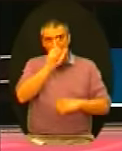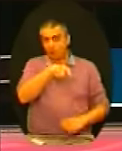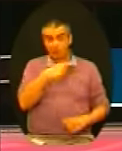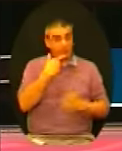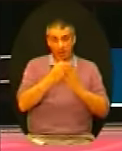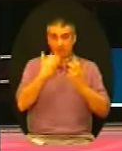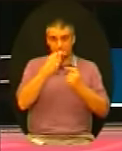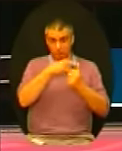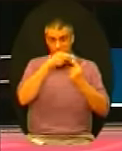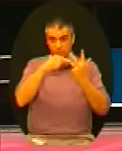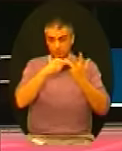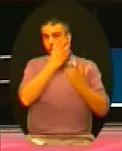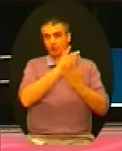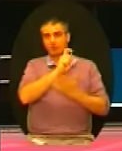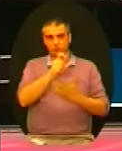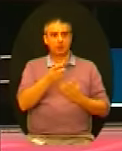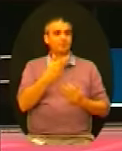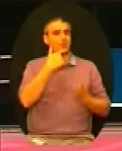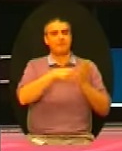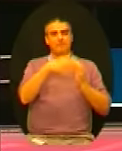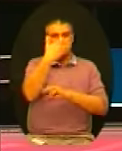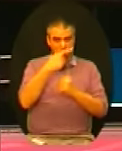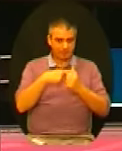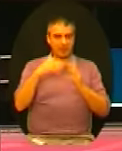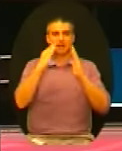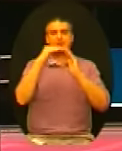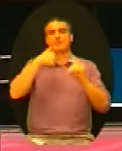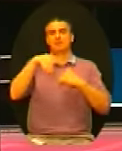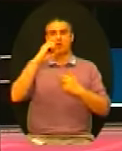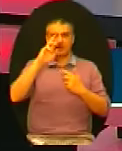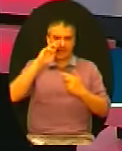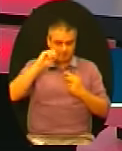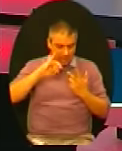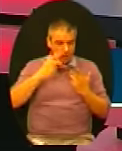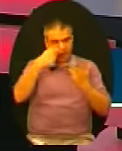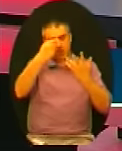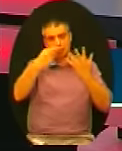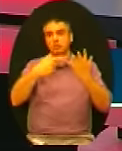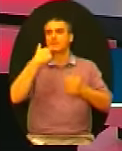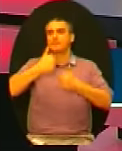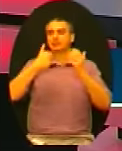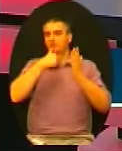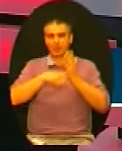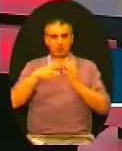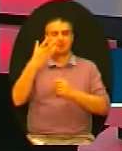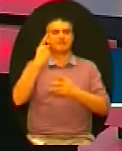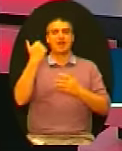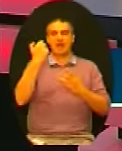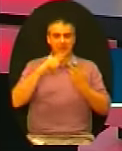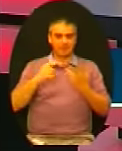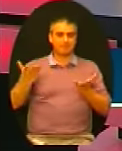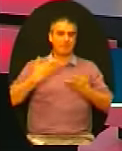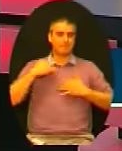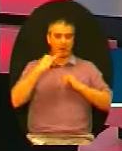שחוץ מהפרשות שבהן נורשה, היו לו עוד לא מעט. בנק לאומי ופרשת הבית ברחוב קרמיה ועוד... המכרז של בנק לאומי ופרשת העתים והמתנות